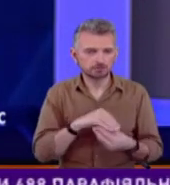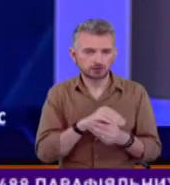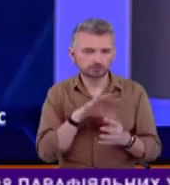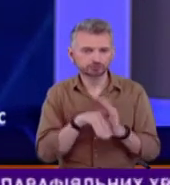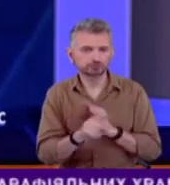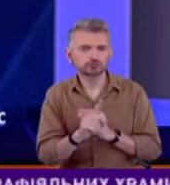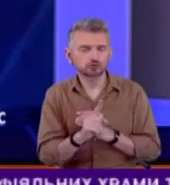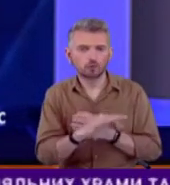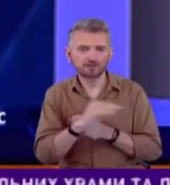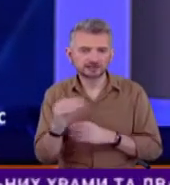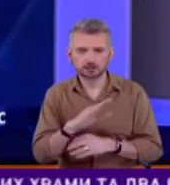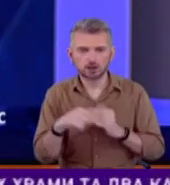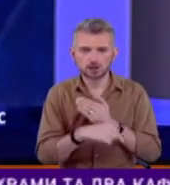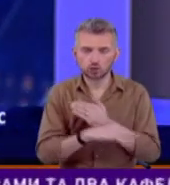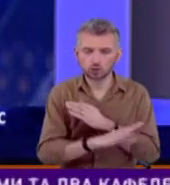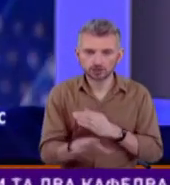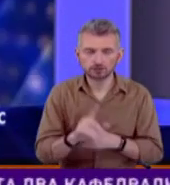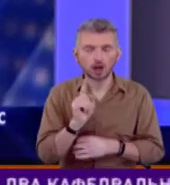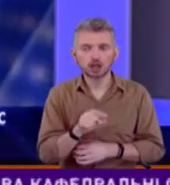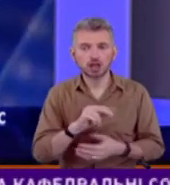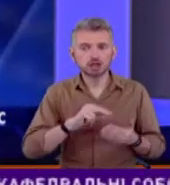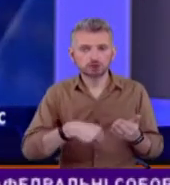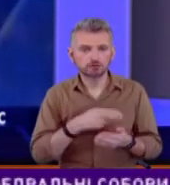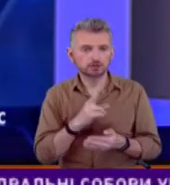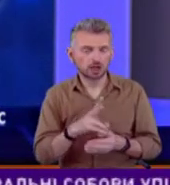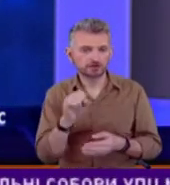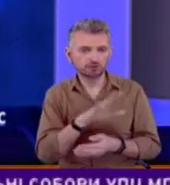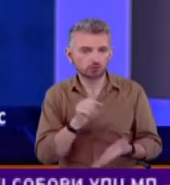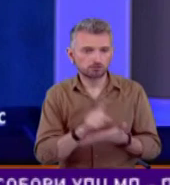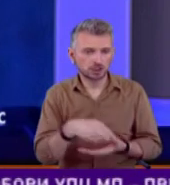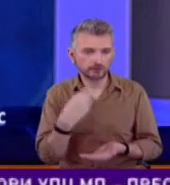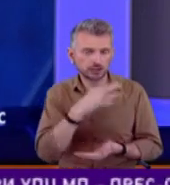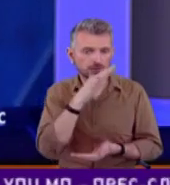складовими, офіційними, а не корупційними. При цьому, але вона, як в Європі, має даватися